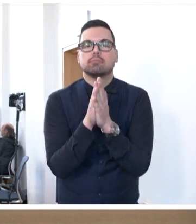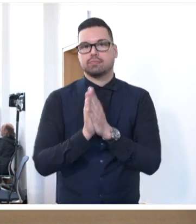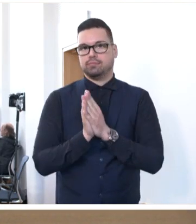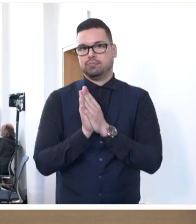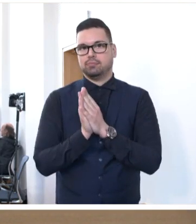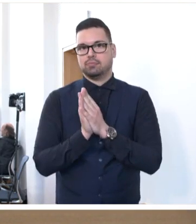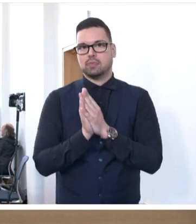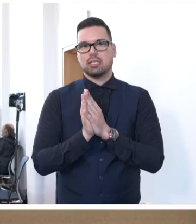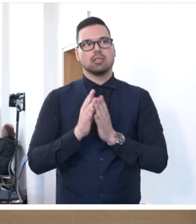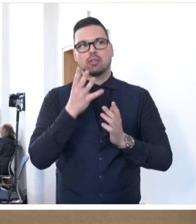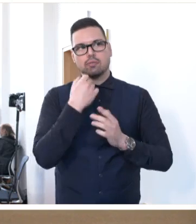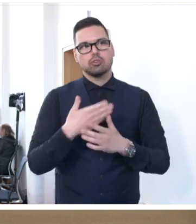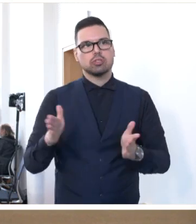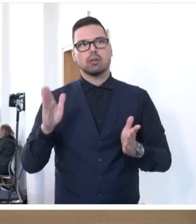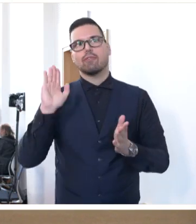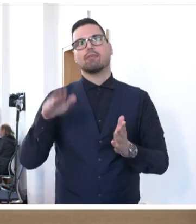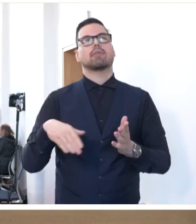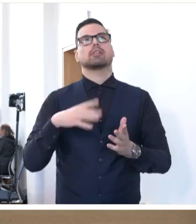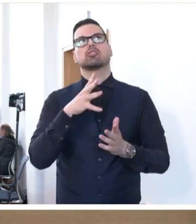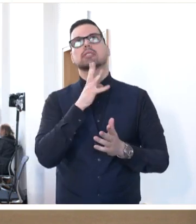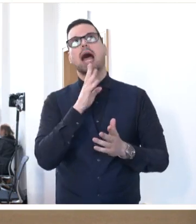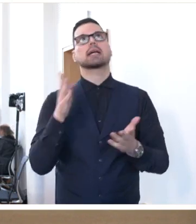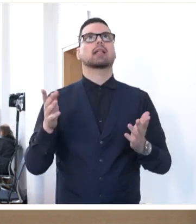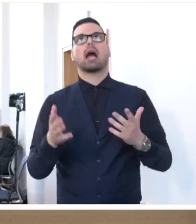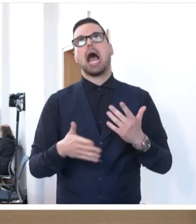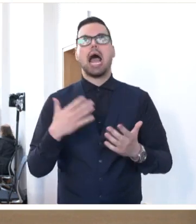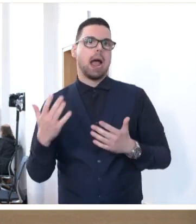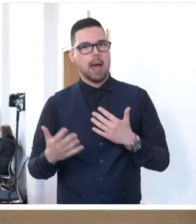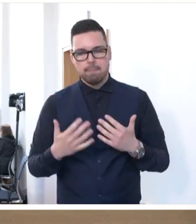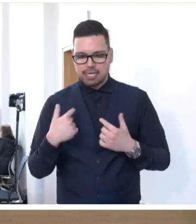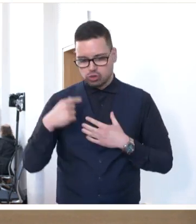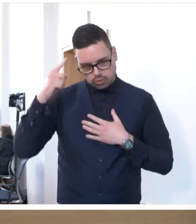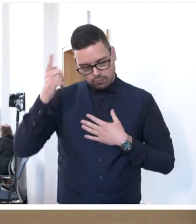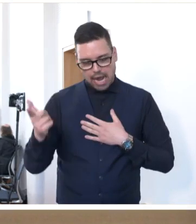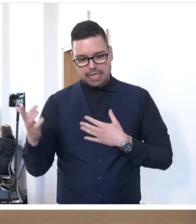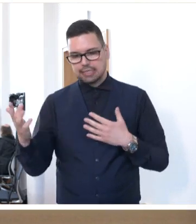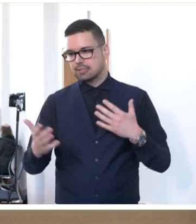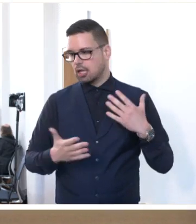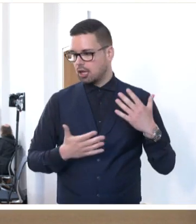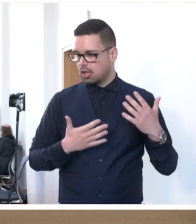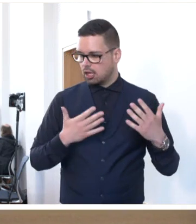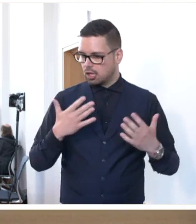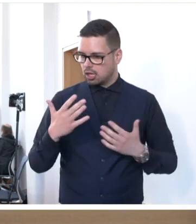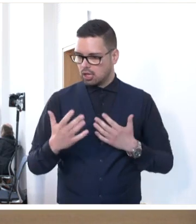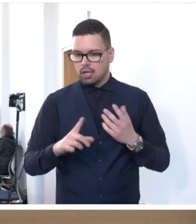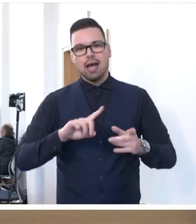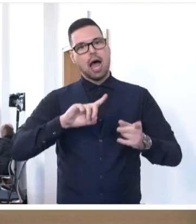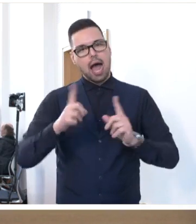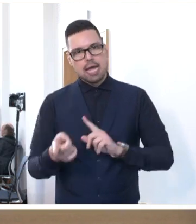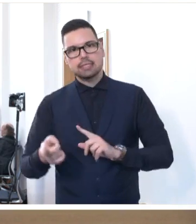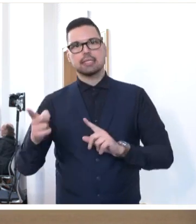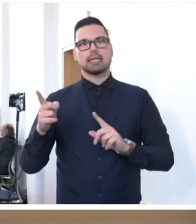Ich möchte jetzt nichts Falsches sagen, aber soweit ich weiß, sind andere Maßnahmen